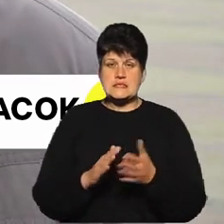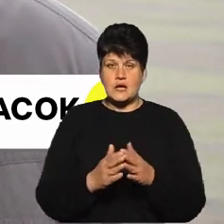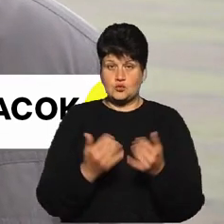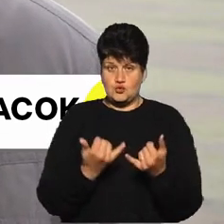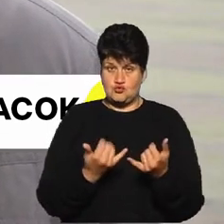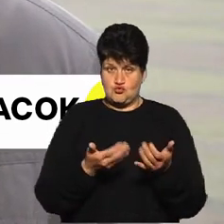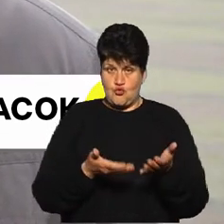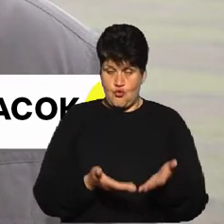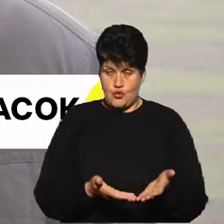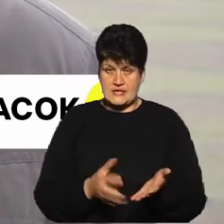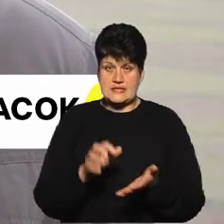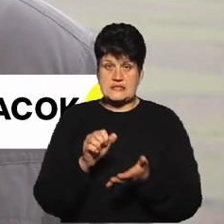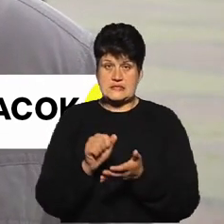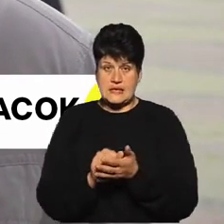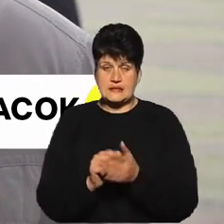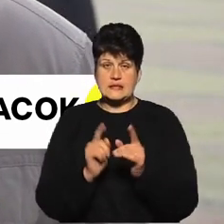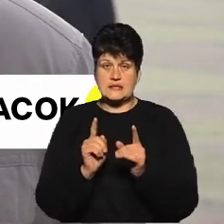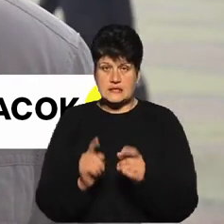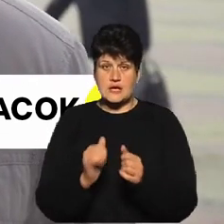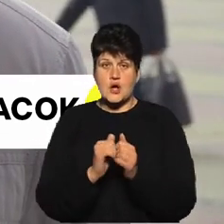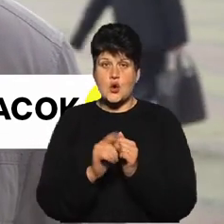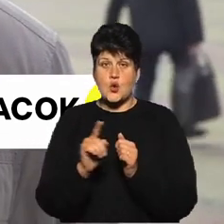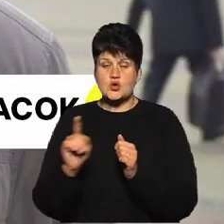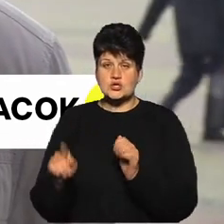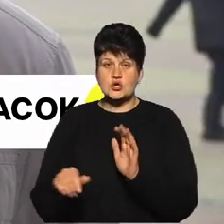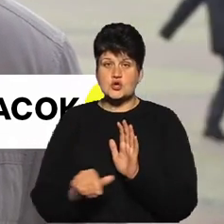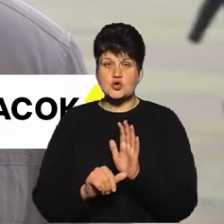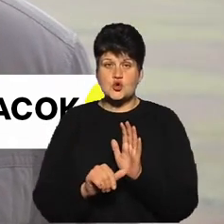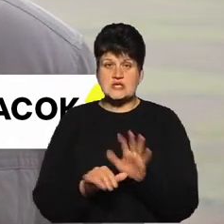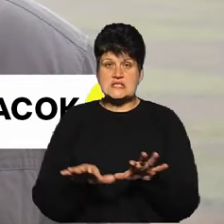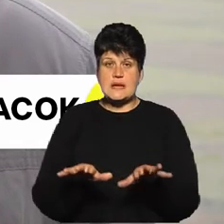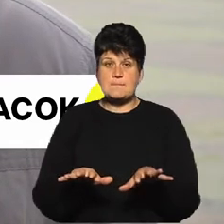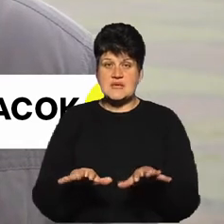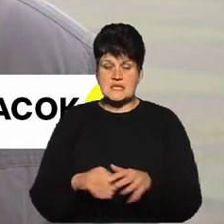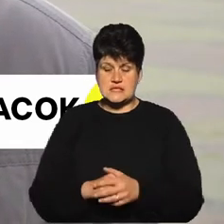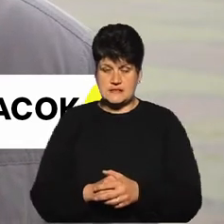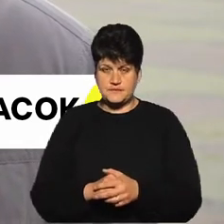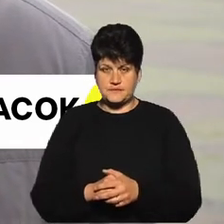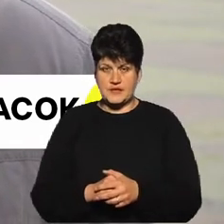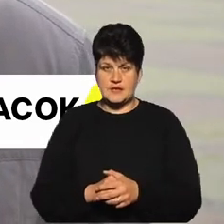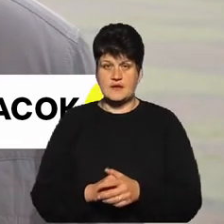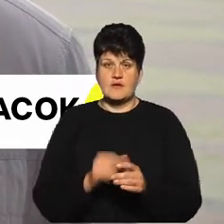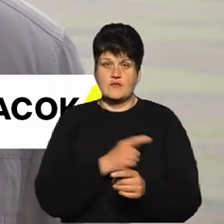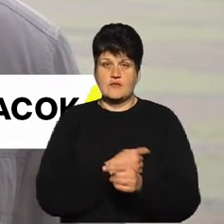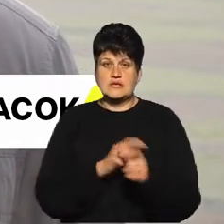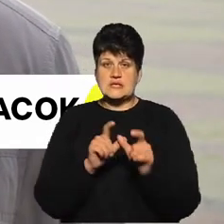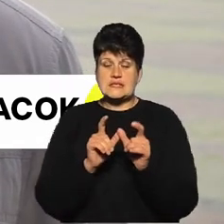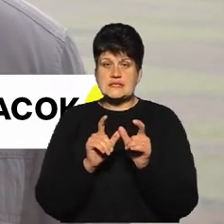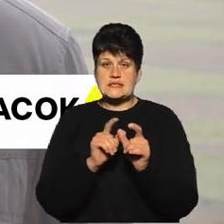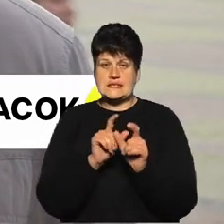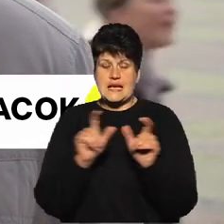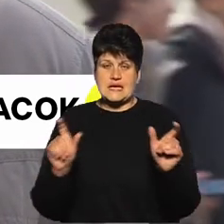сьогодні зайняте тільки кожне шосте місце в стаціонарах, які призначені